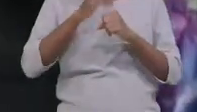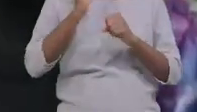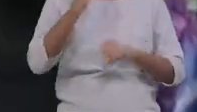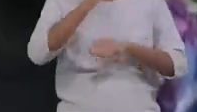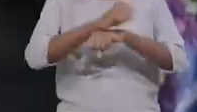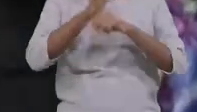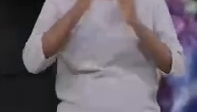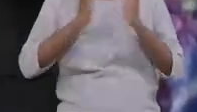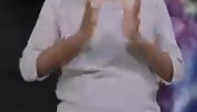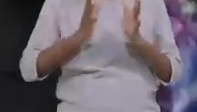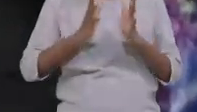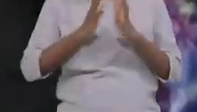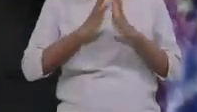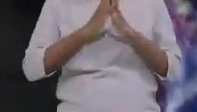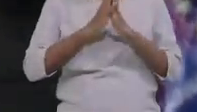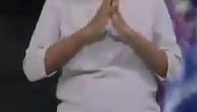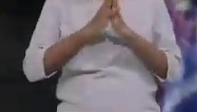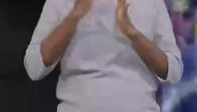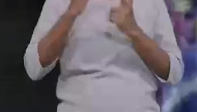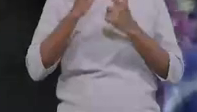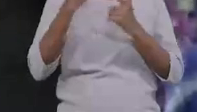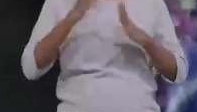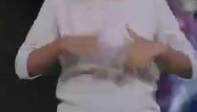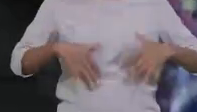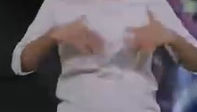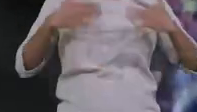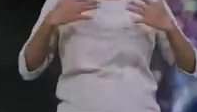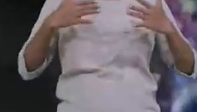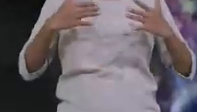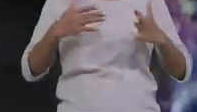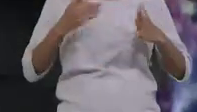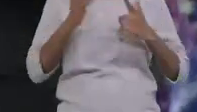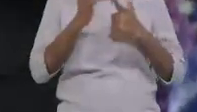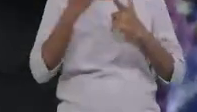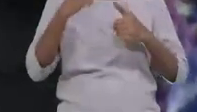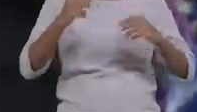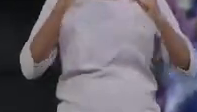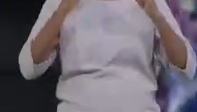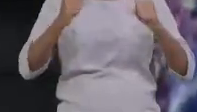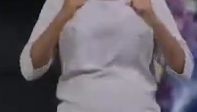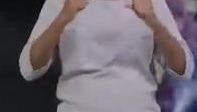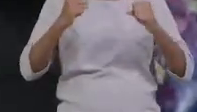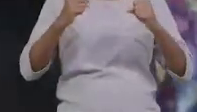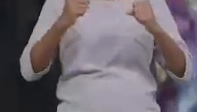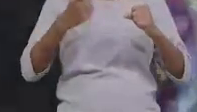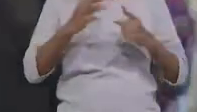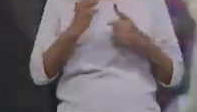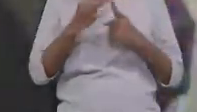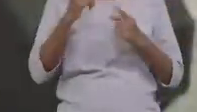qui fait de toi un vainqueur. La parole de vie, la parole de